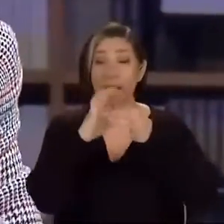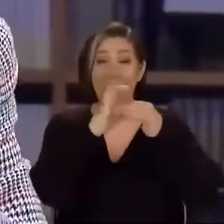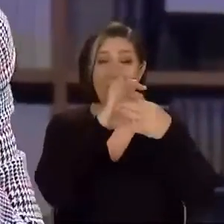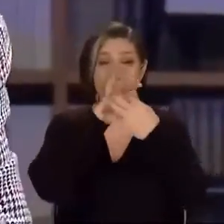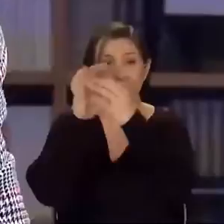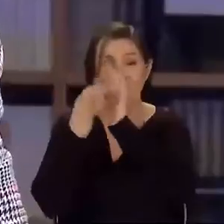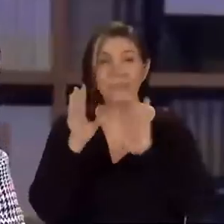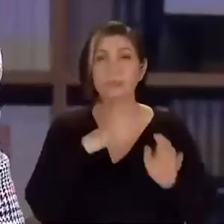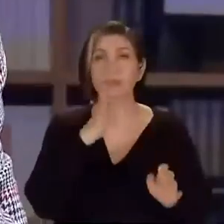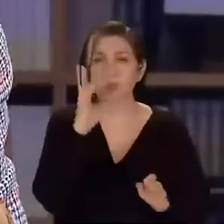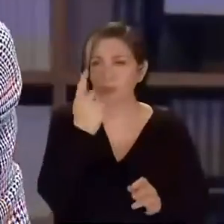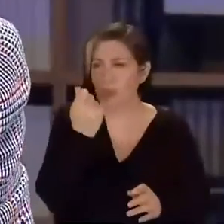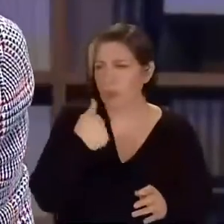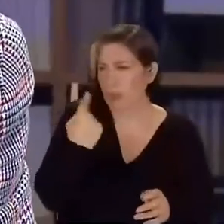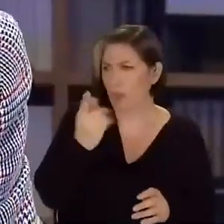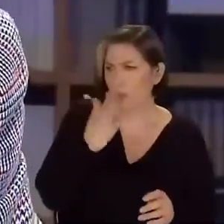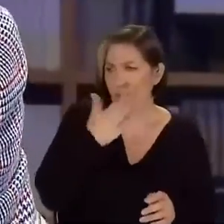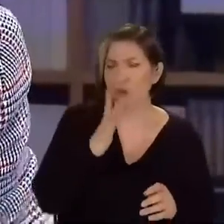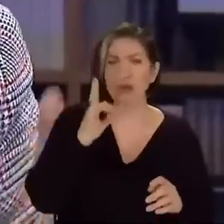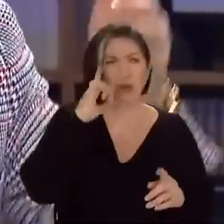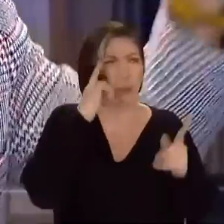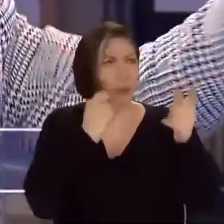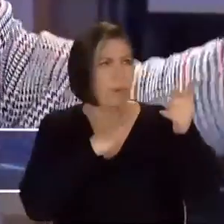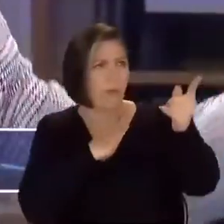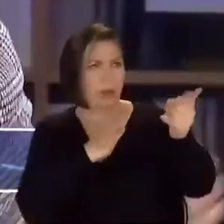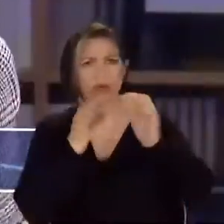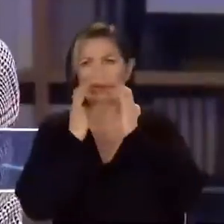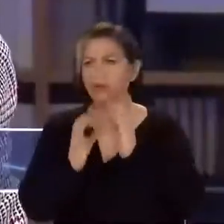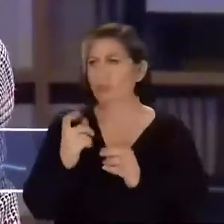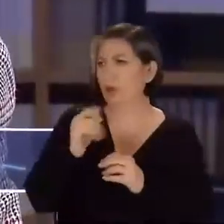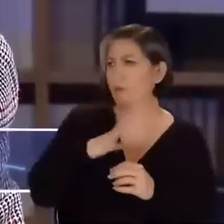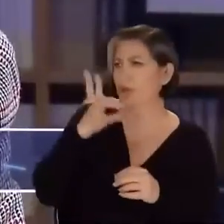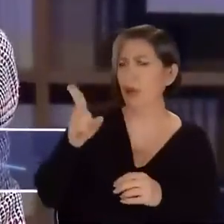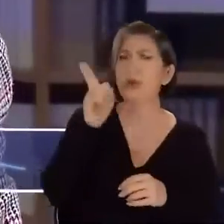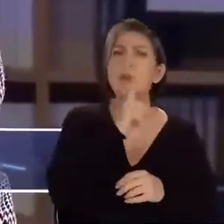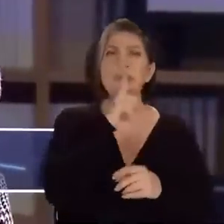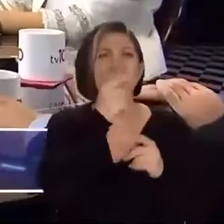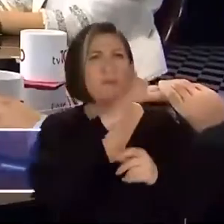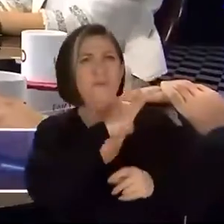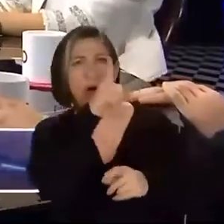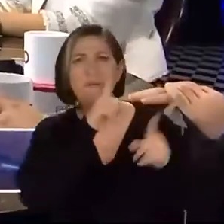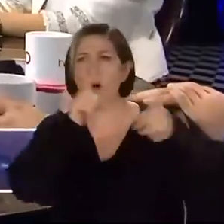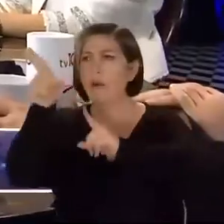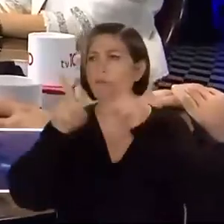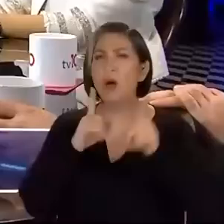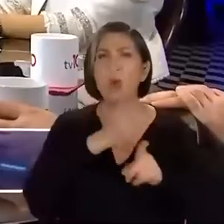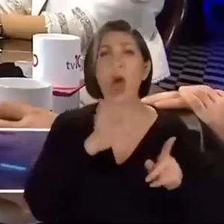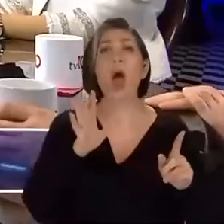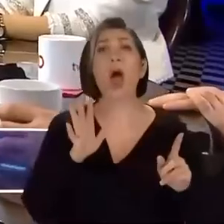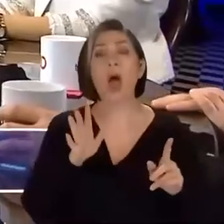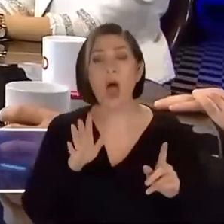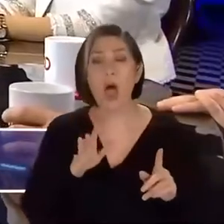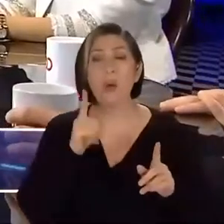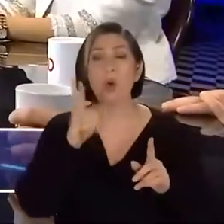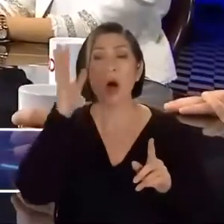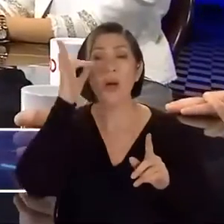olmuş. Diyor ki ya bir tek benim param yok. Japon'un da parası var, Çinli'nin de parası var, İngiliz'in de parası var diyor. Sonra diyor ki aa bütün bunlar